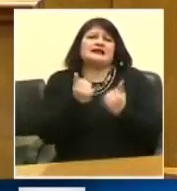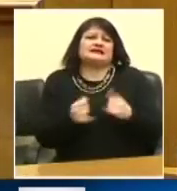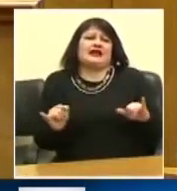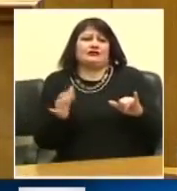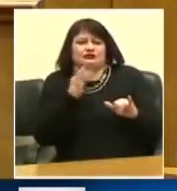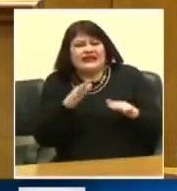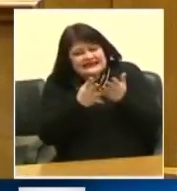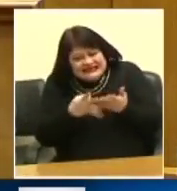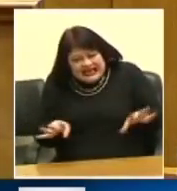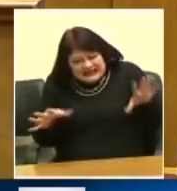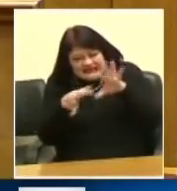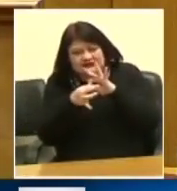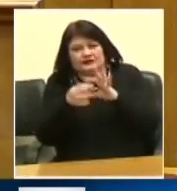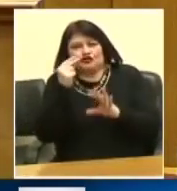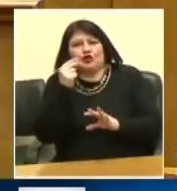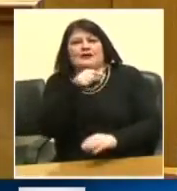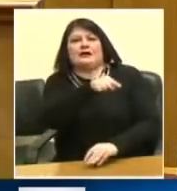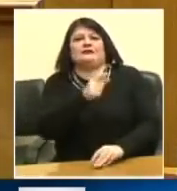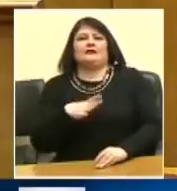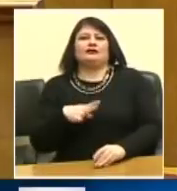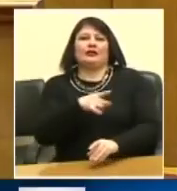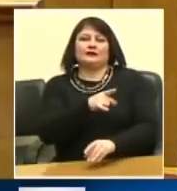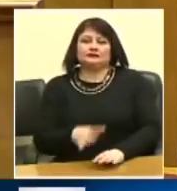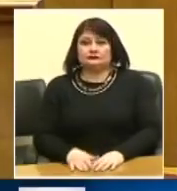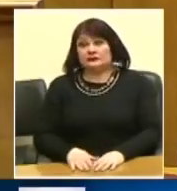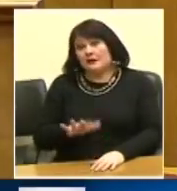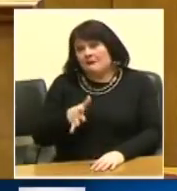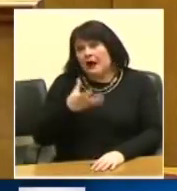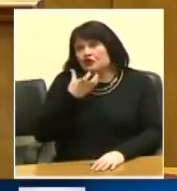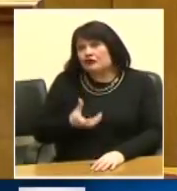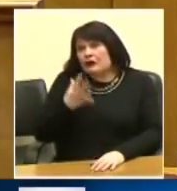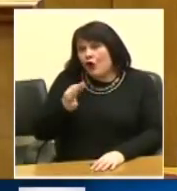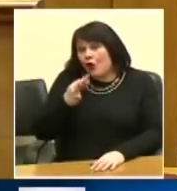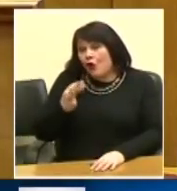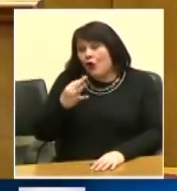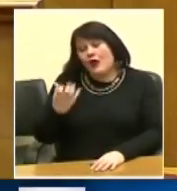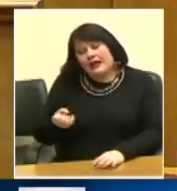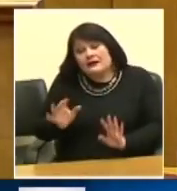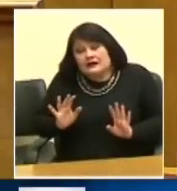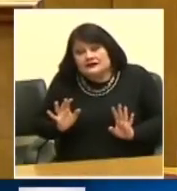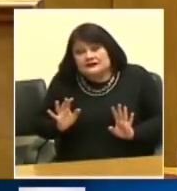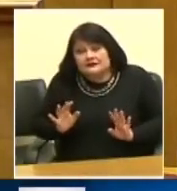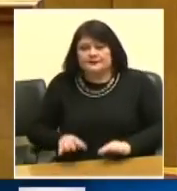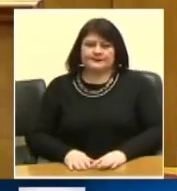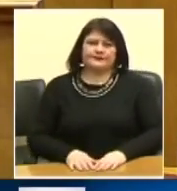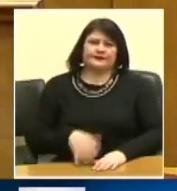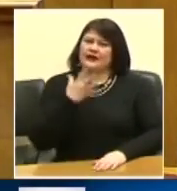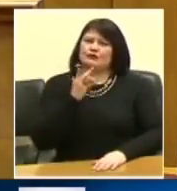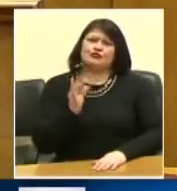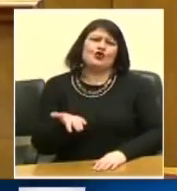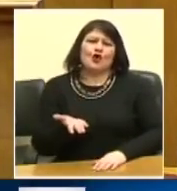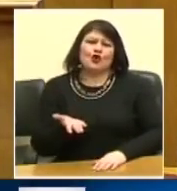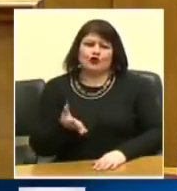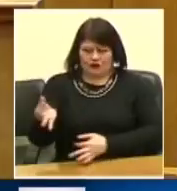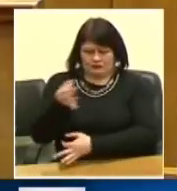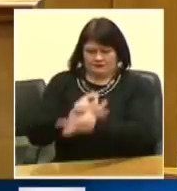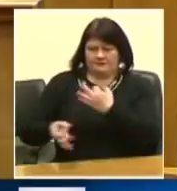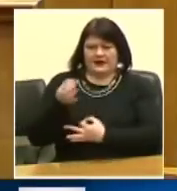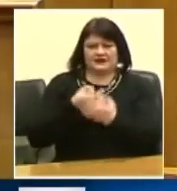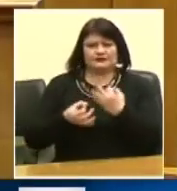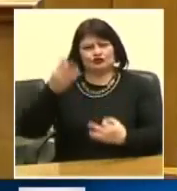Λοιπόν, προφανώς θα έχετε κάποιους πολύ σοβαρούς λόγους για να το κάνετε αυτό. Γιατί για πέστε μου τώρα να μας εξηγήσει κάποιος, γιατί εκεί ο